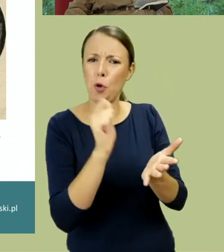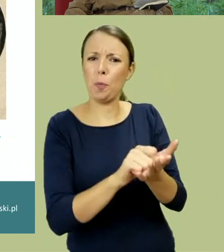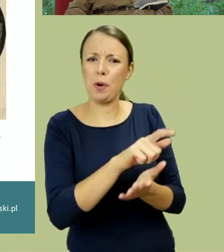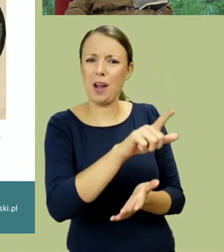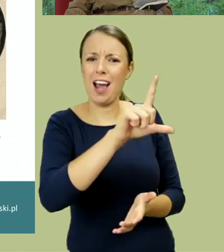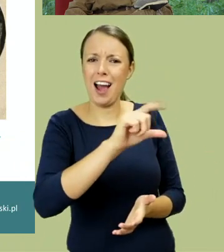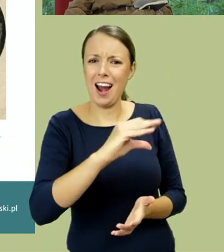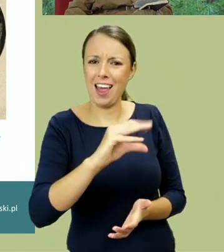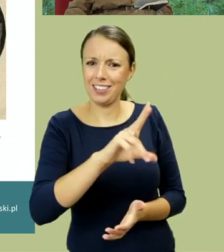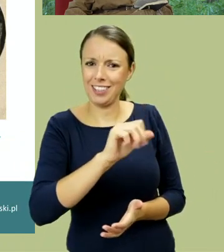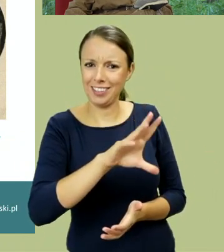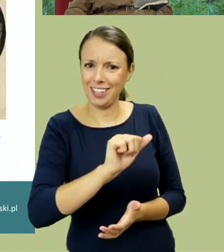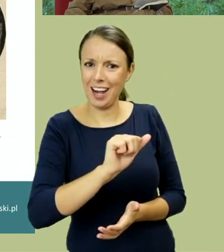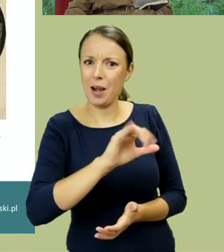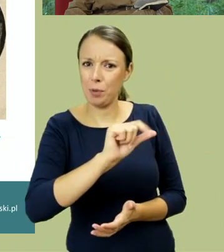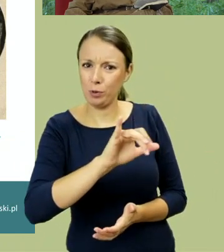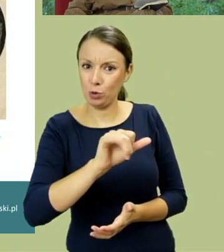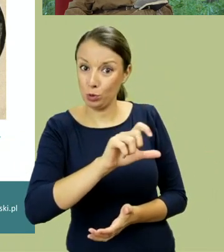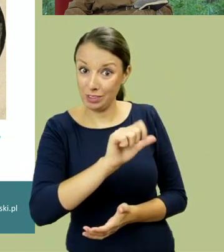Aleksandra Piłsudska,